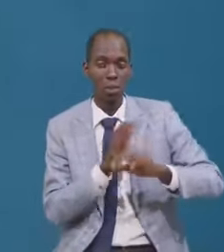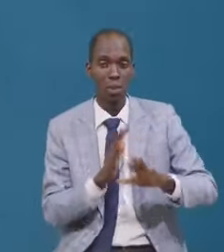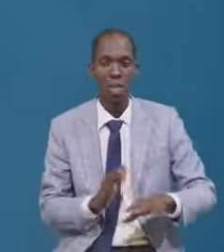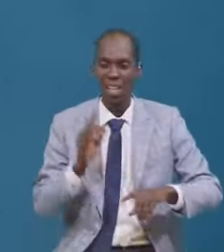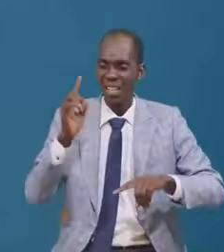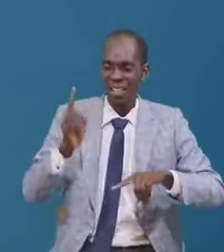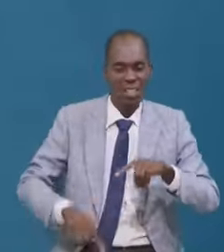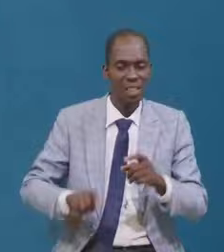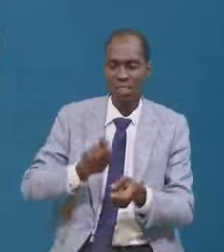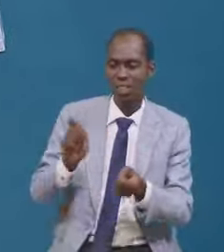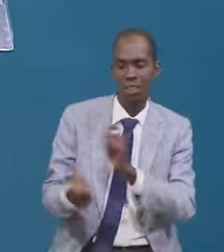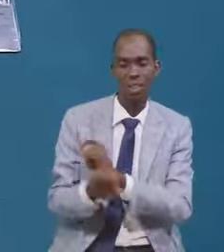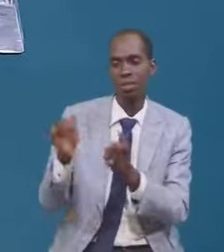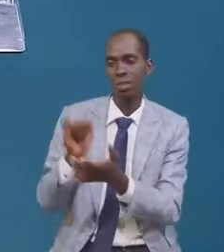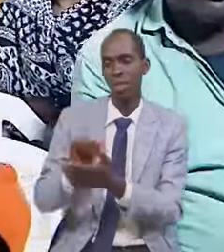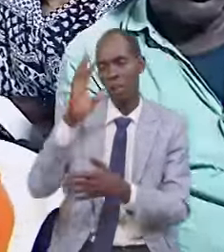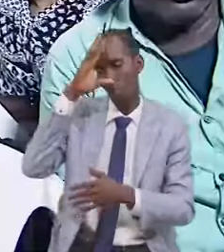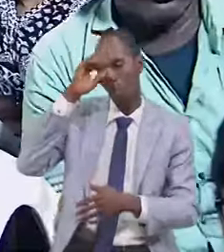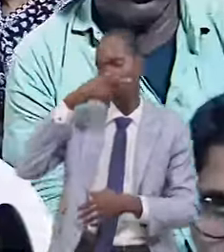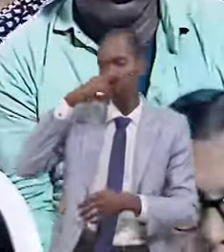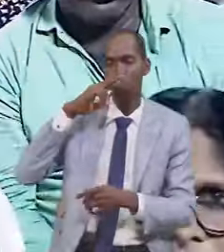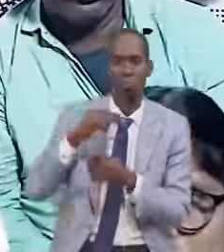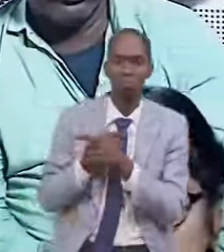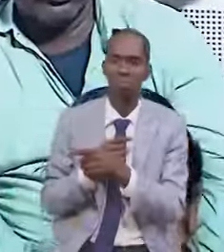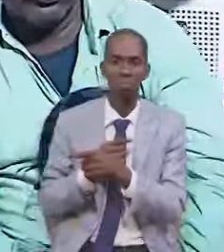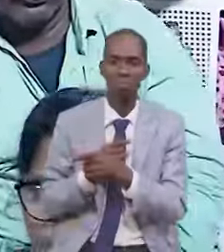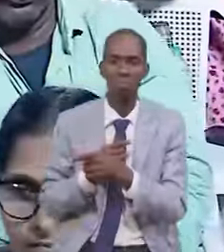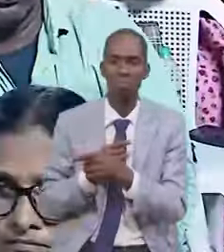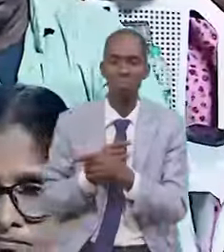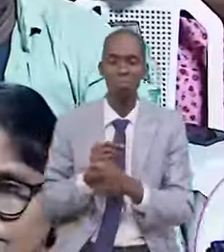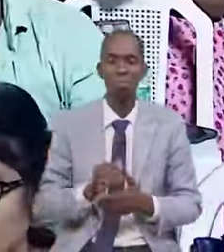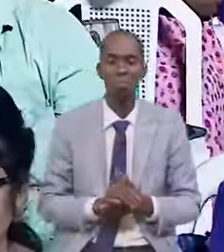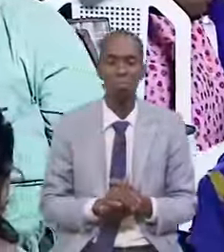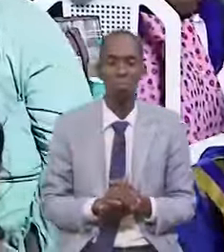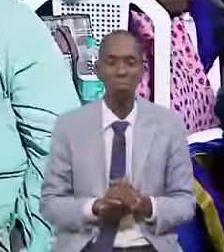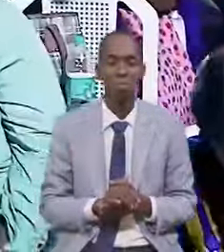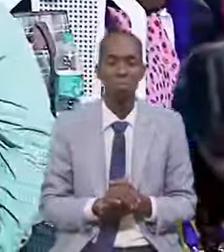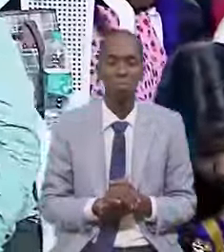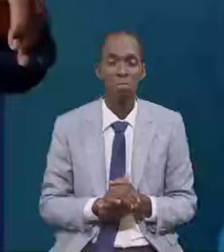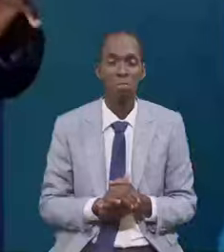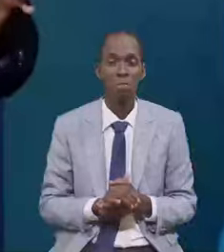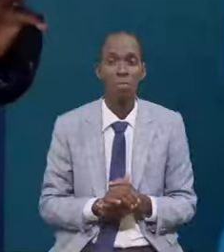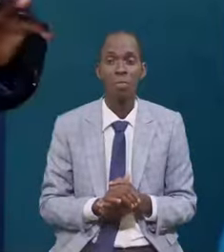దట్ మ్యాన్, అయితే ఈ న్యాయవాది ఆ వ్యక్తిని మార్చలేడు.